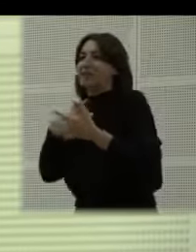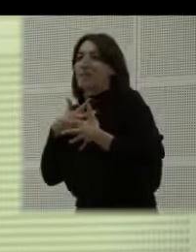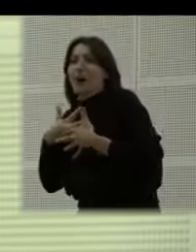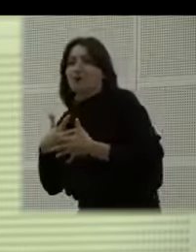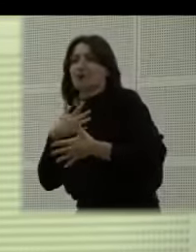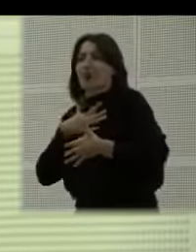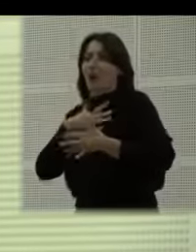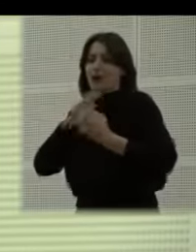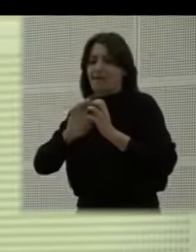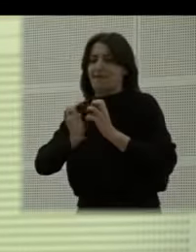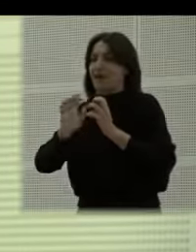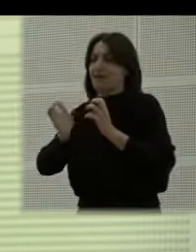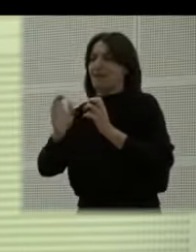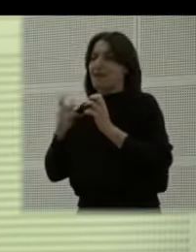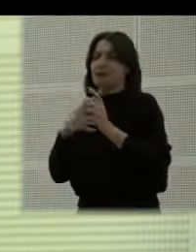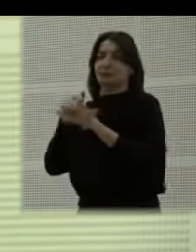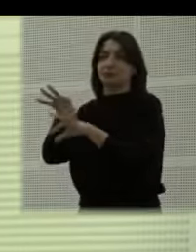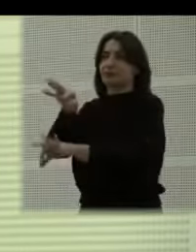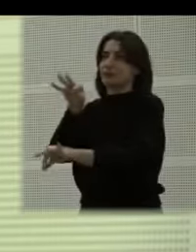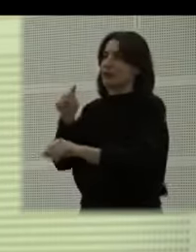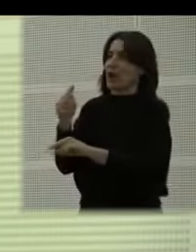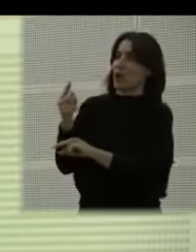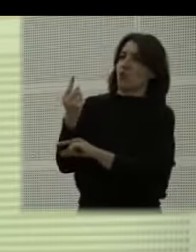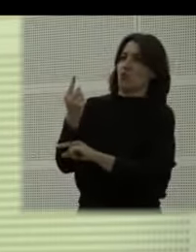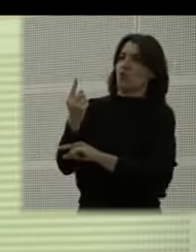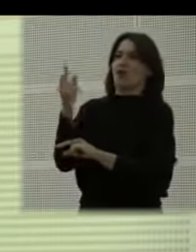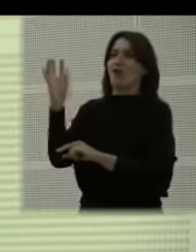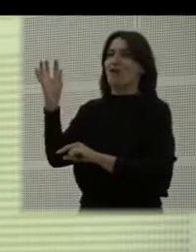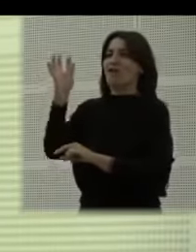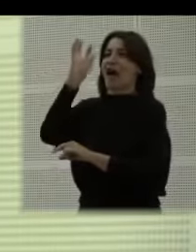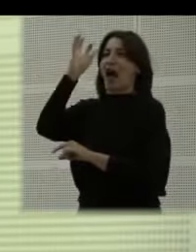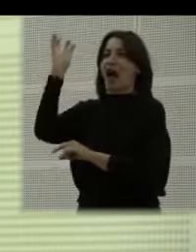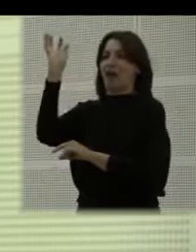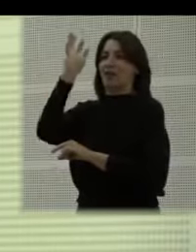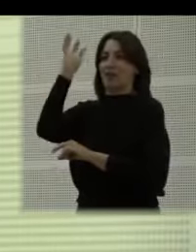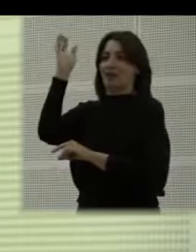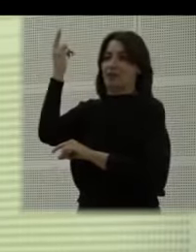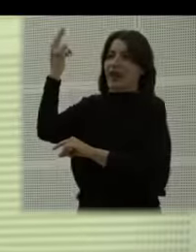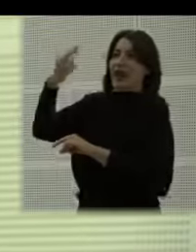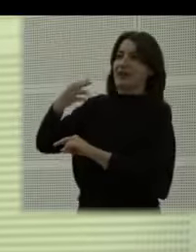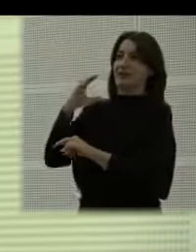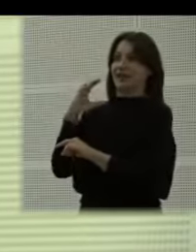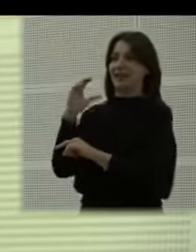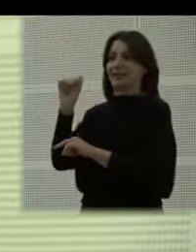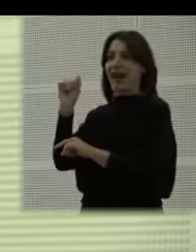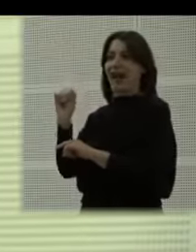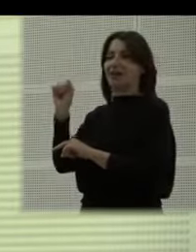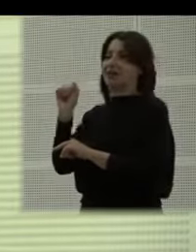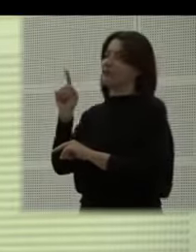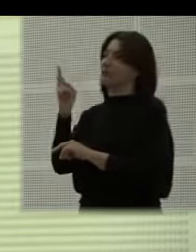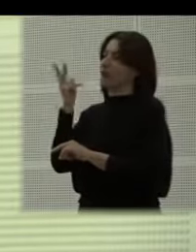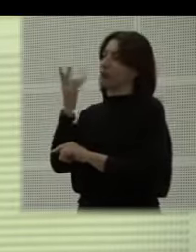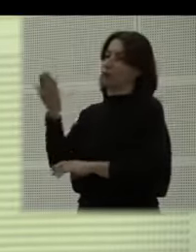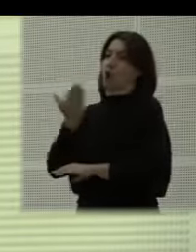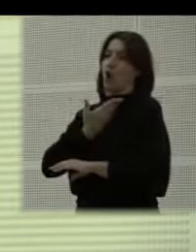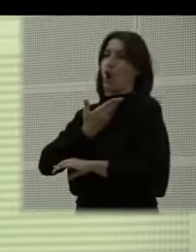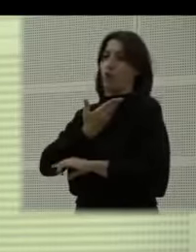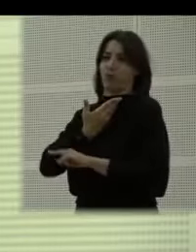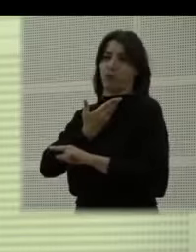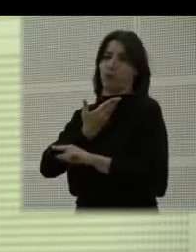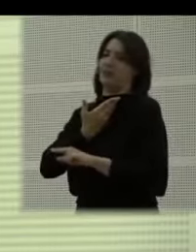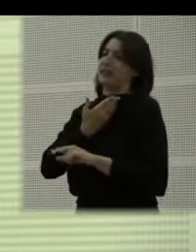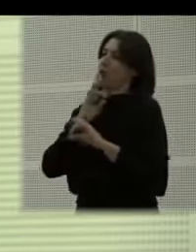personali, però ho voluto scegliere proprio questa favola di Hans Christian Andersen perché appunto mi aveva colpita in